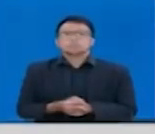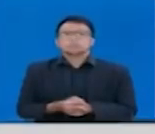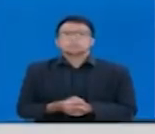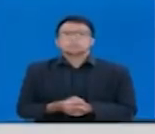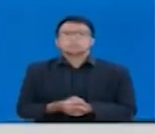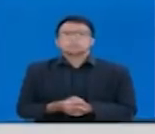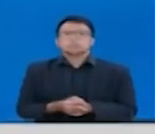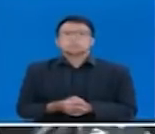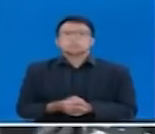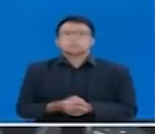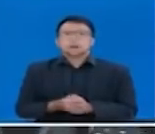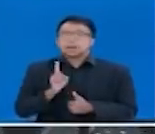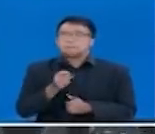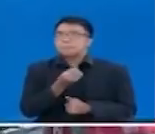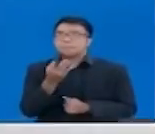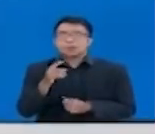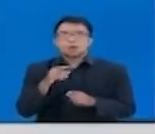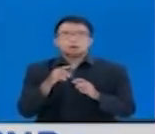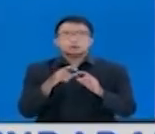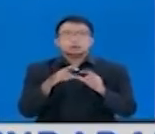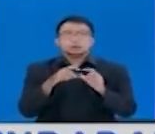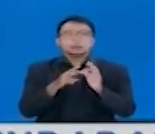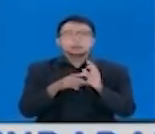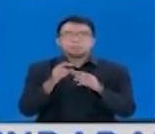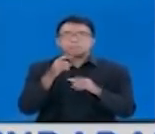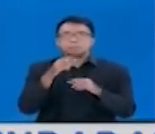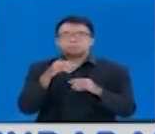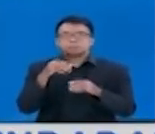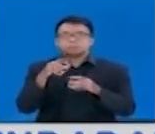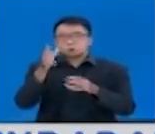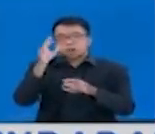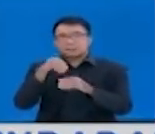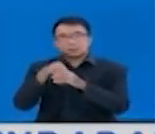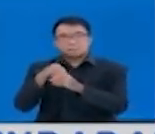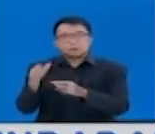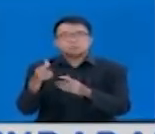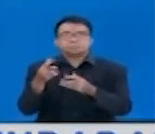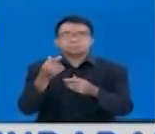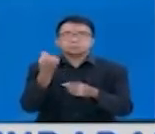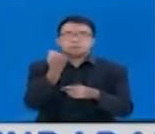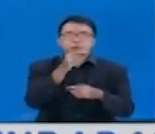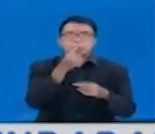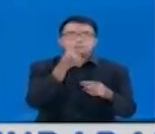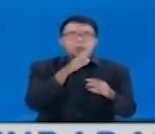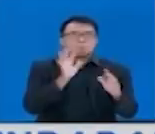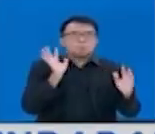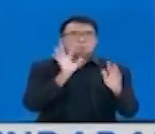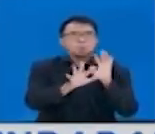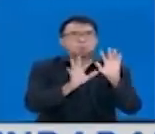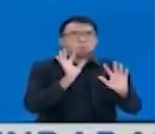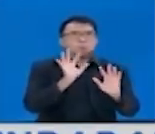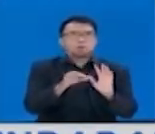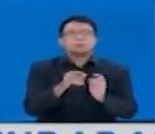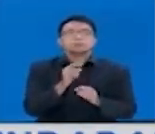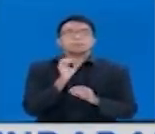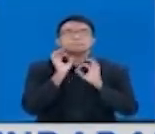Sejumlah nasabah Bank Jawa Tengah masih terus berdatangan ke kantor cabang di Klaten pasca raibnya uang tabungan nasabah. Mereka